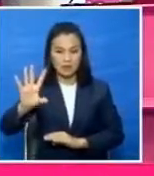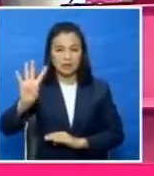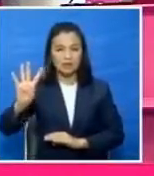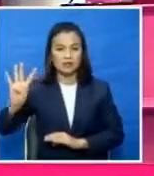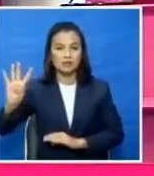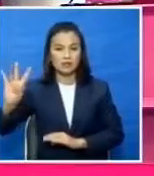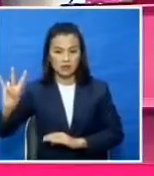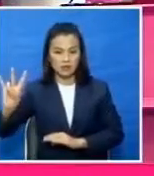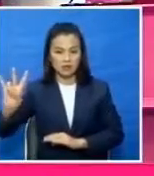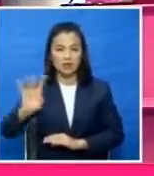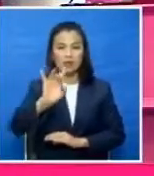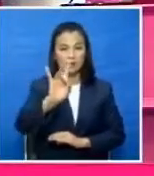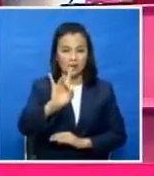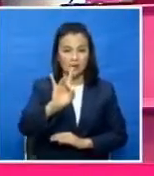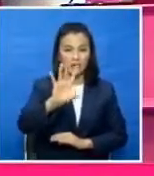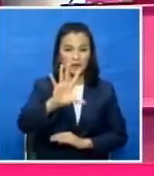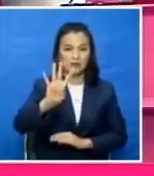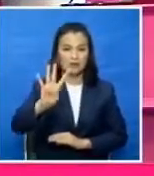8545447